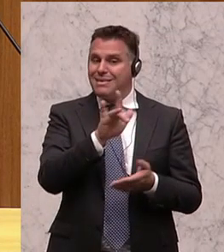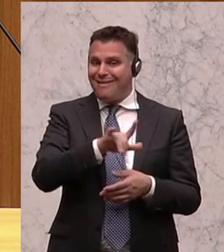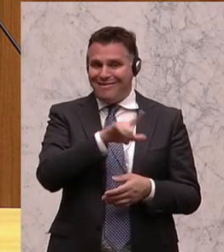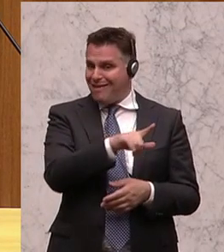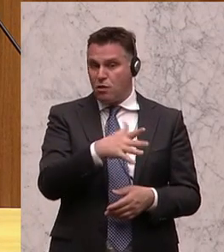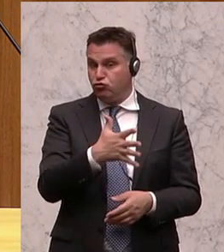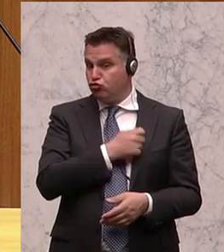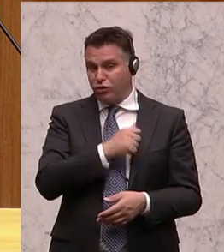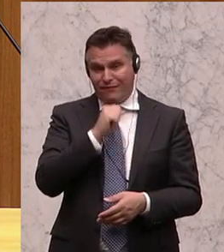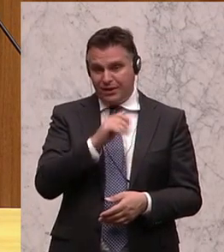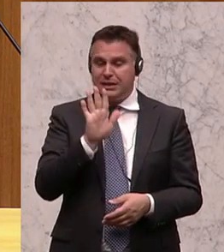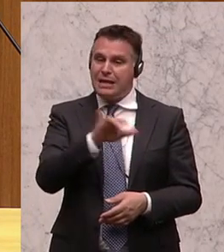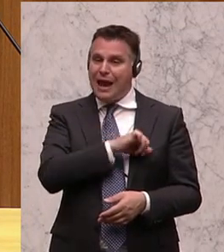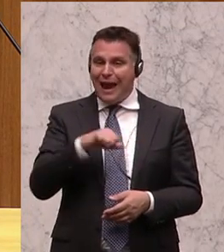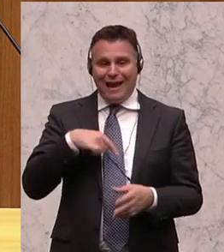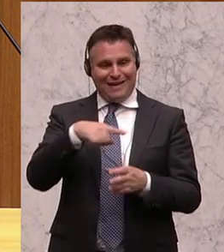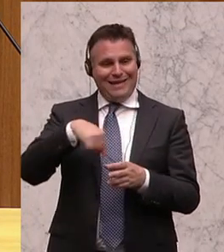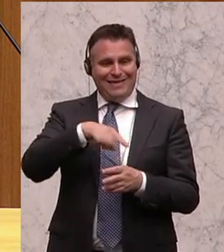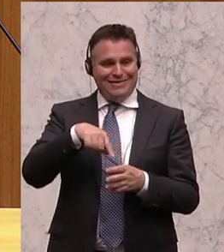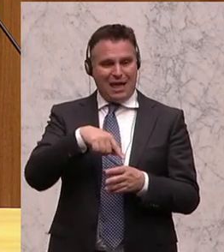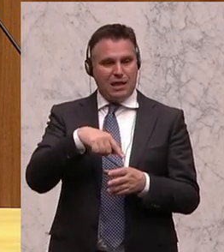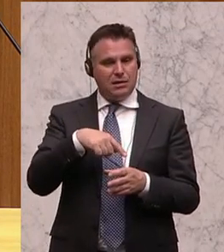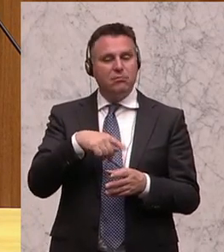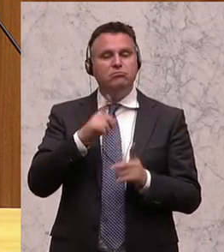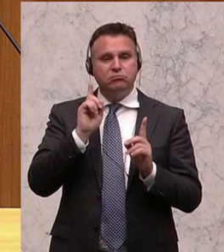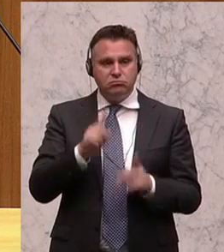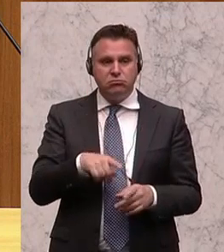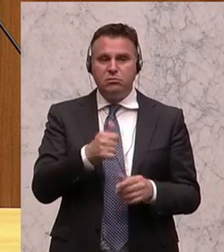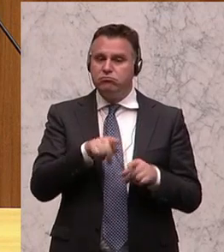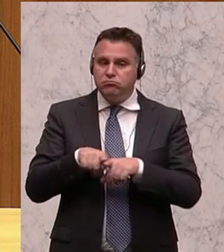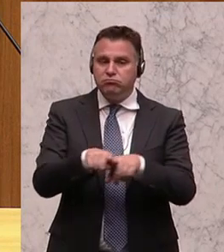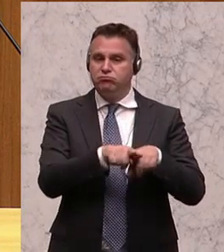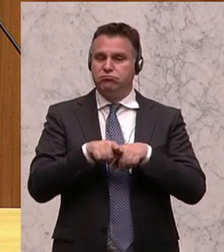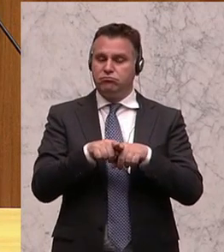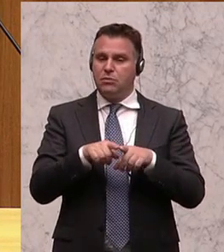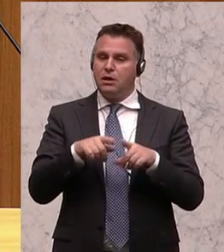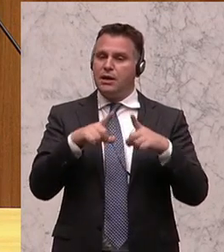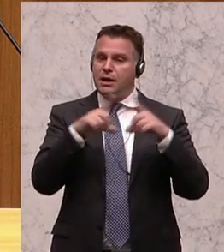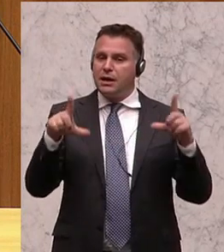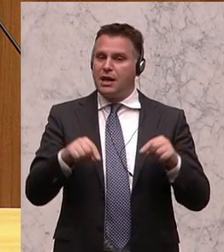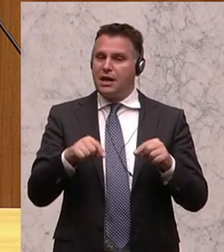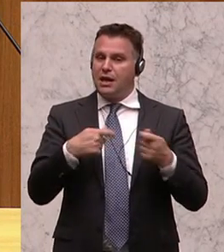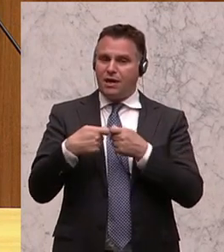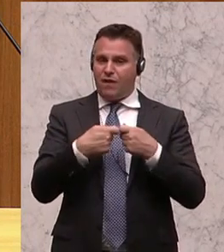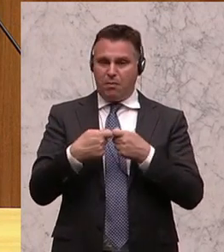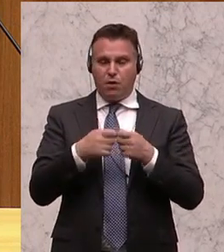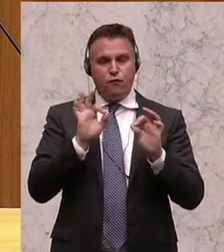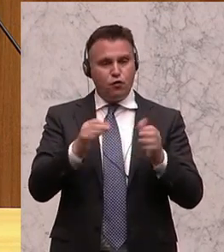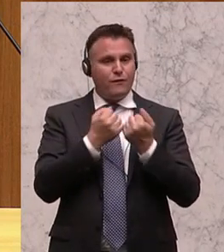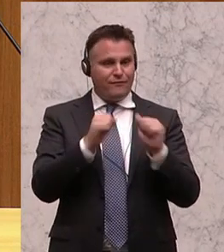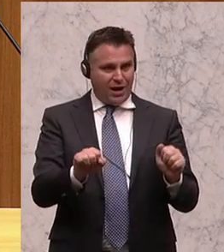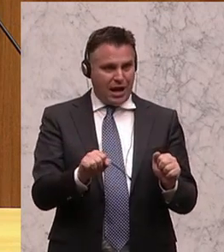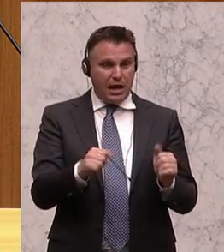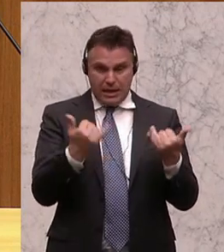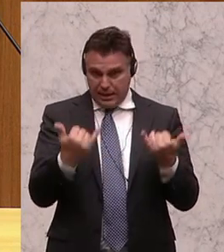konnte, auch in den eigenen Reihen, wie zum Beispiel die Frage eines einheitlichen Gewerbescheins für alle freien Gewerbe, die Chance